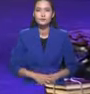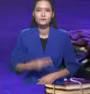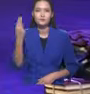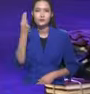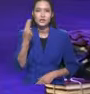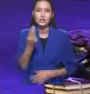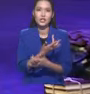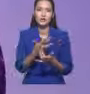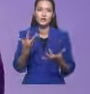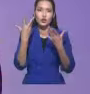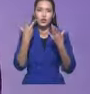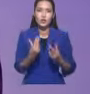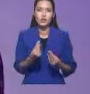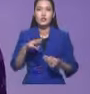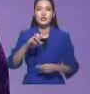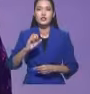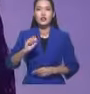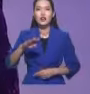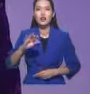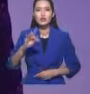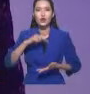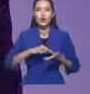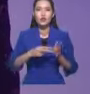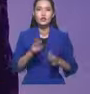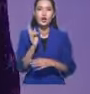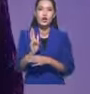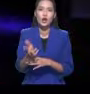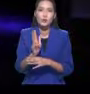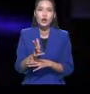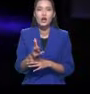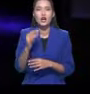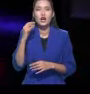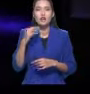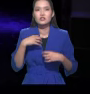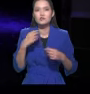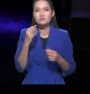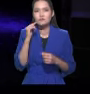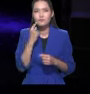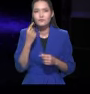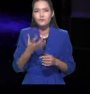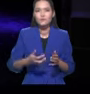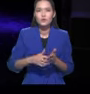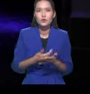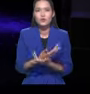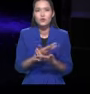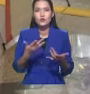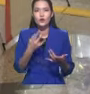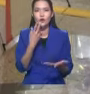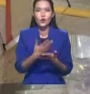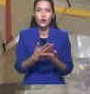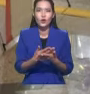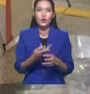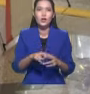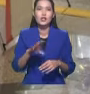Астанада бірнеше күн аялдайтын театр ұжымы бұдан бөлек мұғалім, жалқаудың жыры қойылымдарында көрерменге ұсынбақ. Театрға